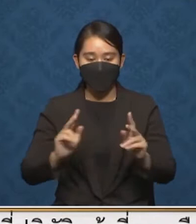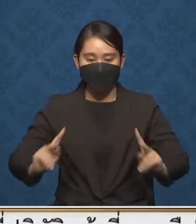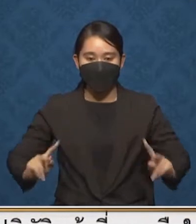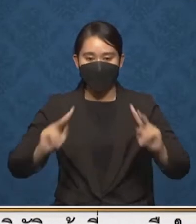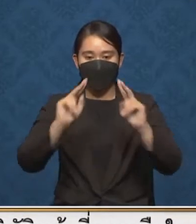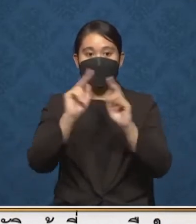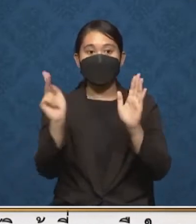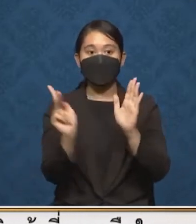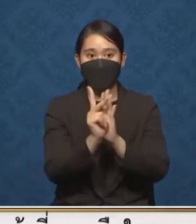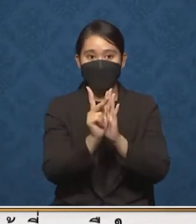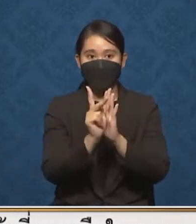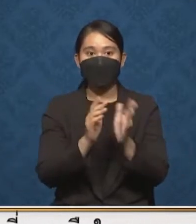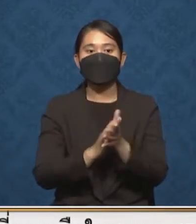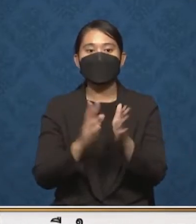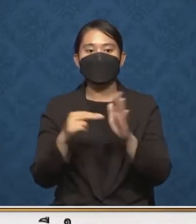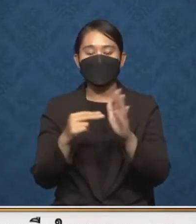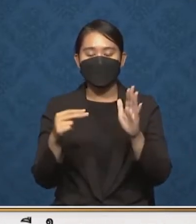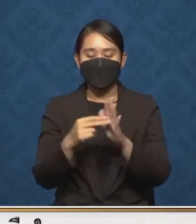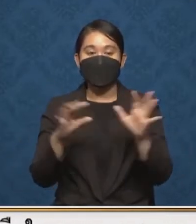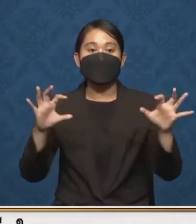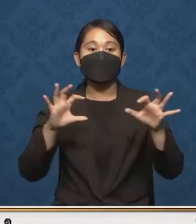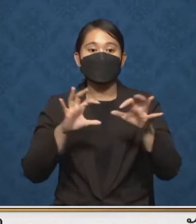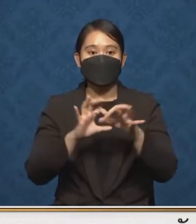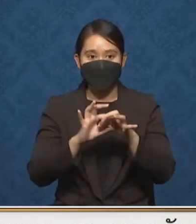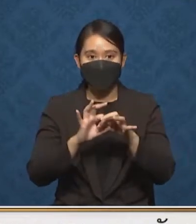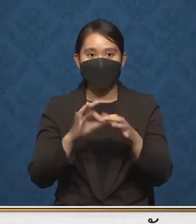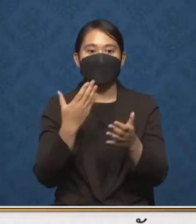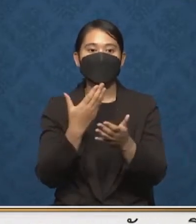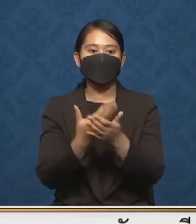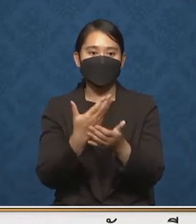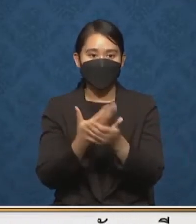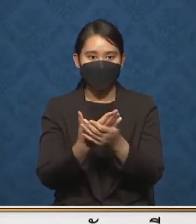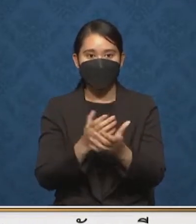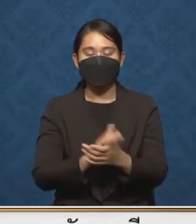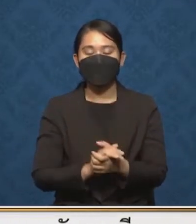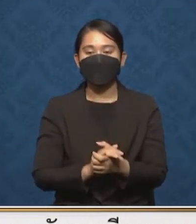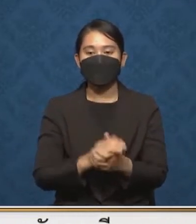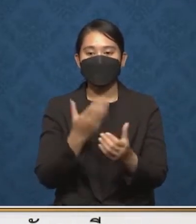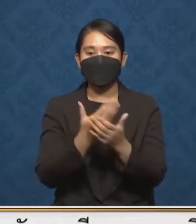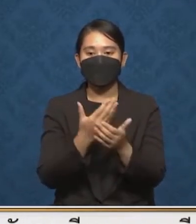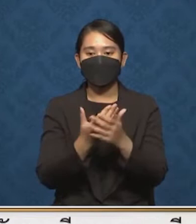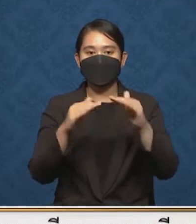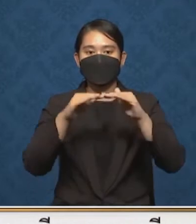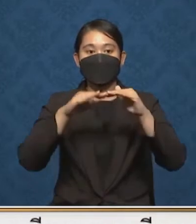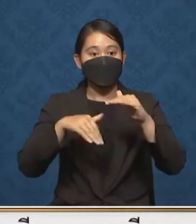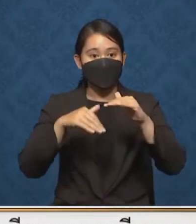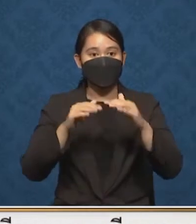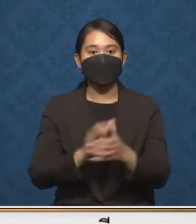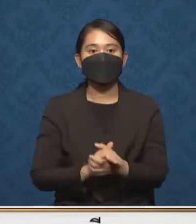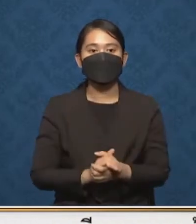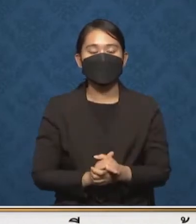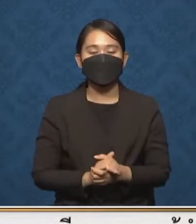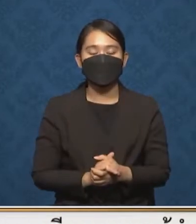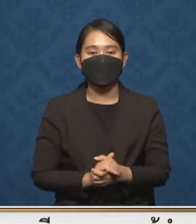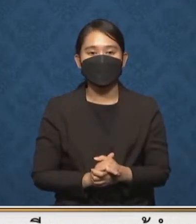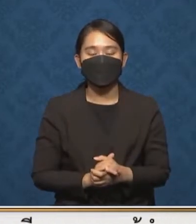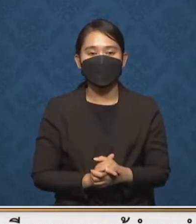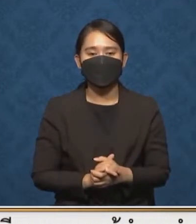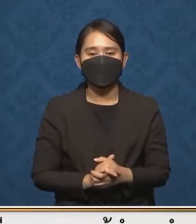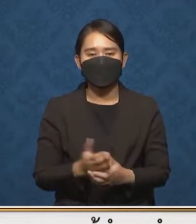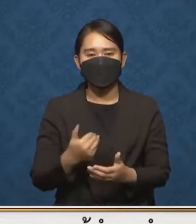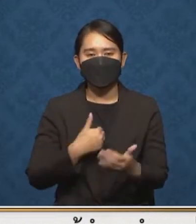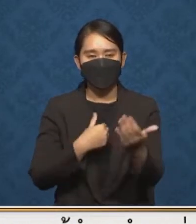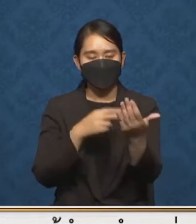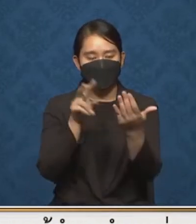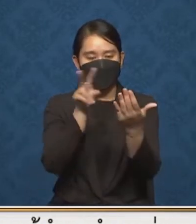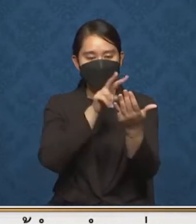นั้นมีเฉพาะกฎกระทรวงที่เกี่ยวข้องกับเรื่องค่าธรรมเนียมที่ไม่เกินอัตราท้ายพระราชบัญญัตินี้เท่านั้นผมอ่านข้อความ